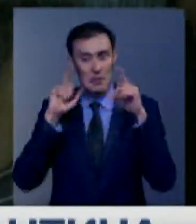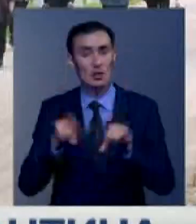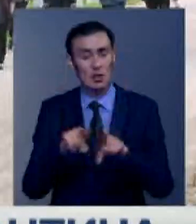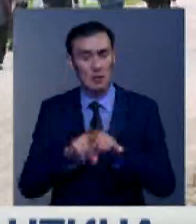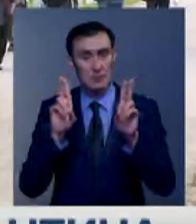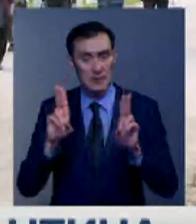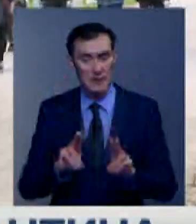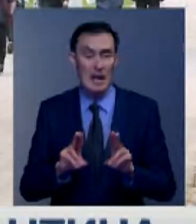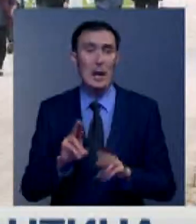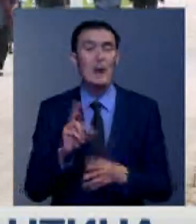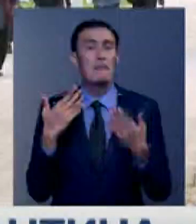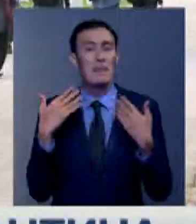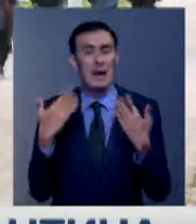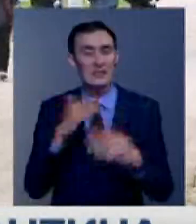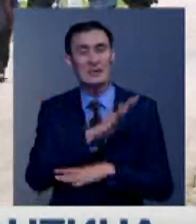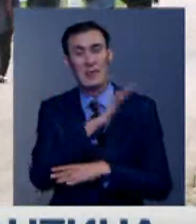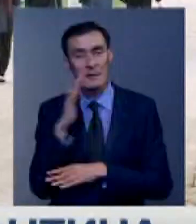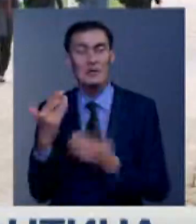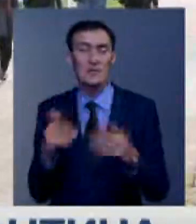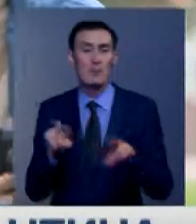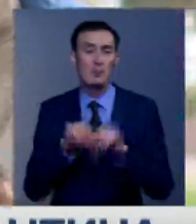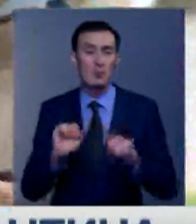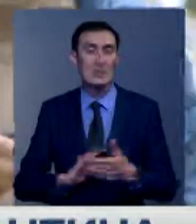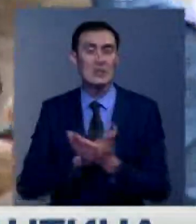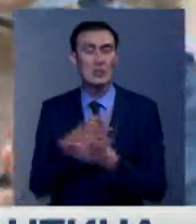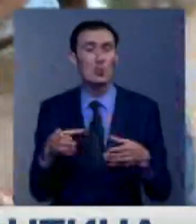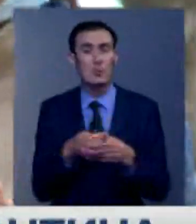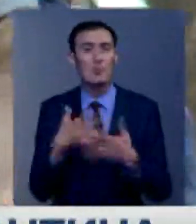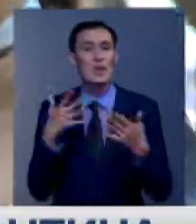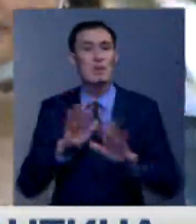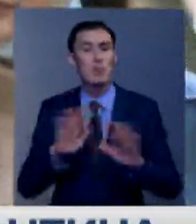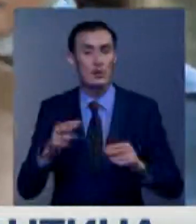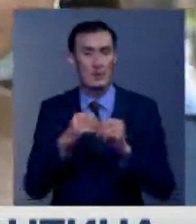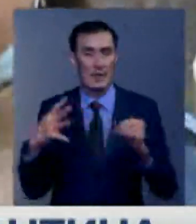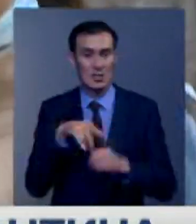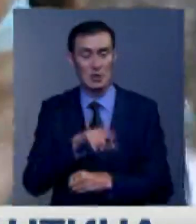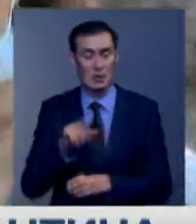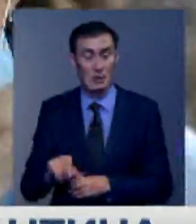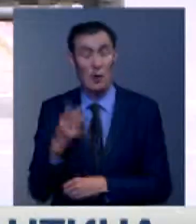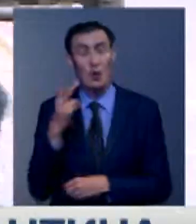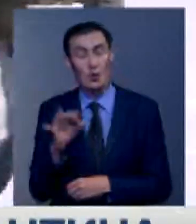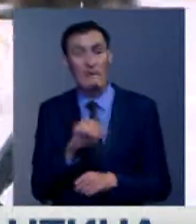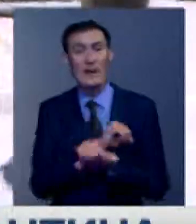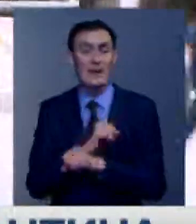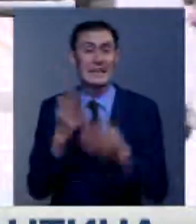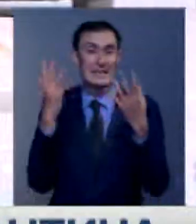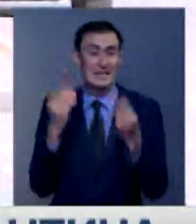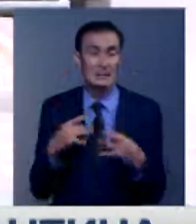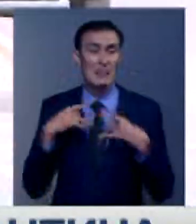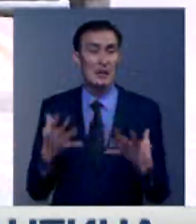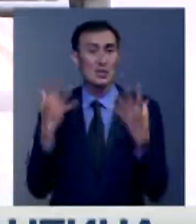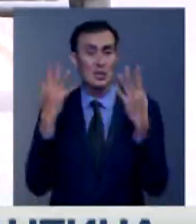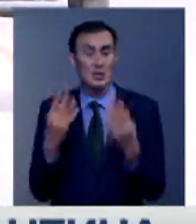В национальные парки и заповедники теперь можно заезжать группами не больше 15 человек. Однако в выходные и праздничные